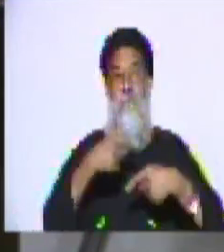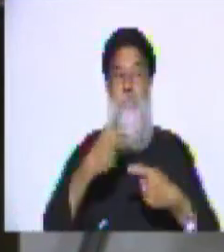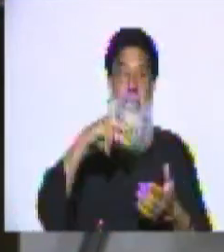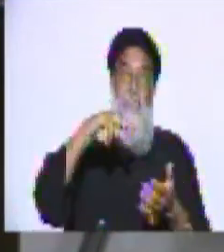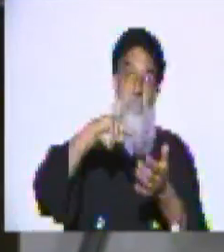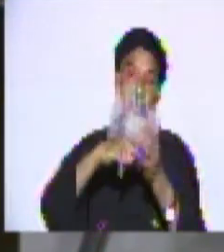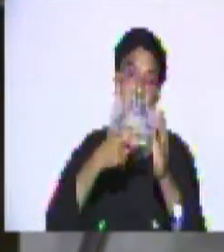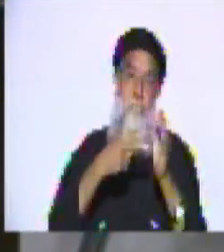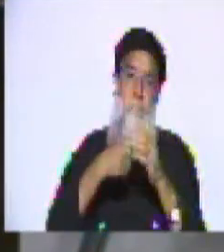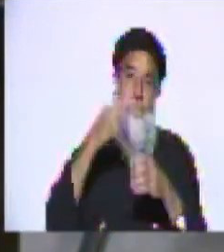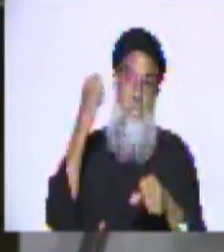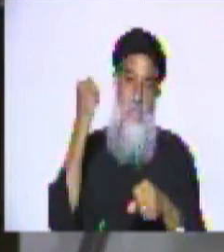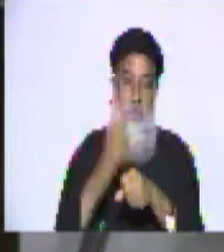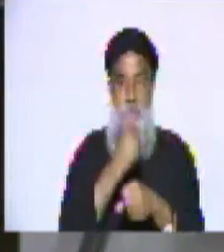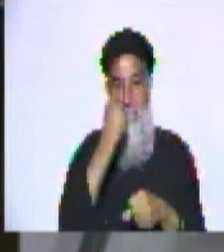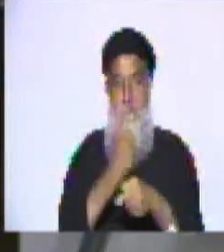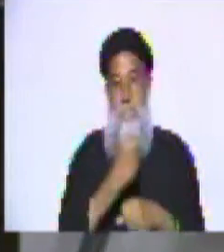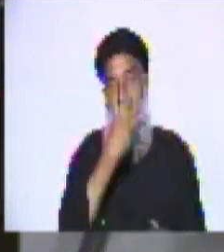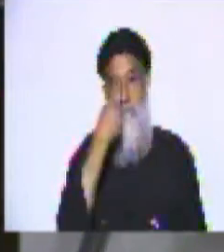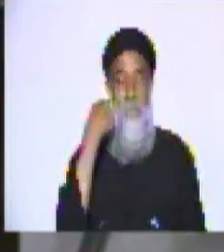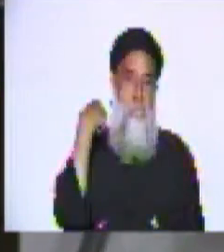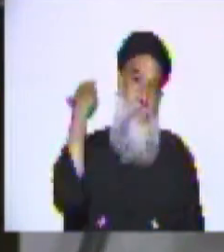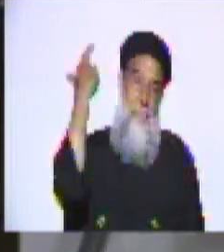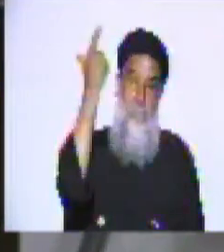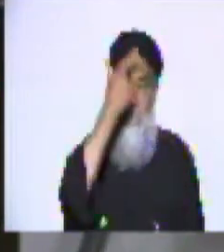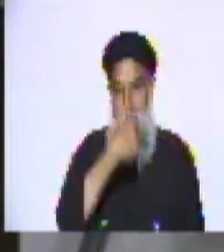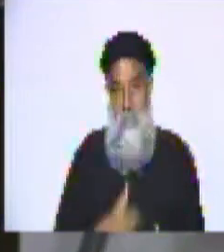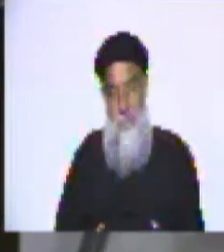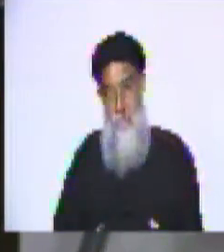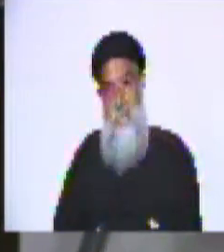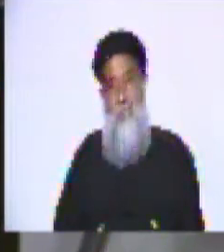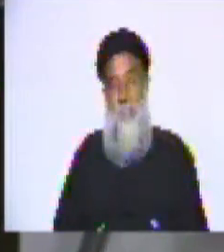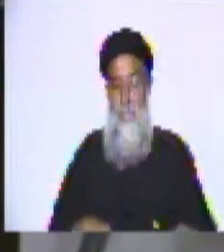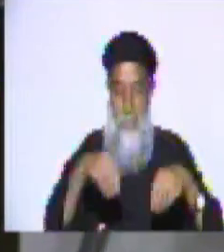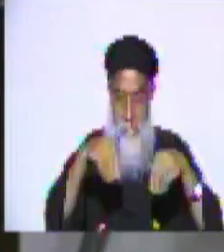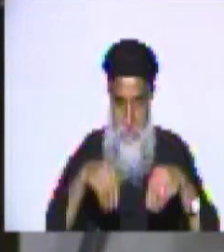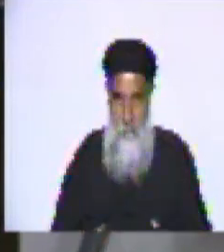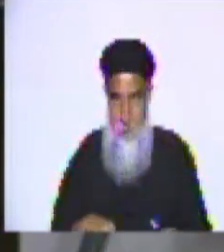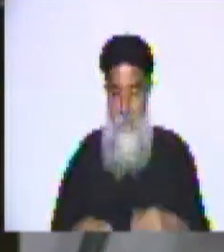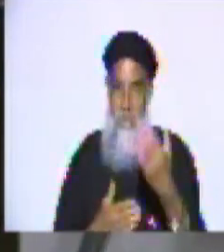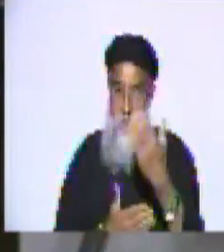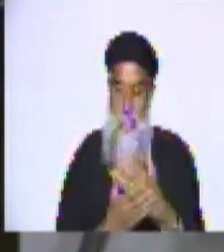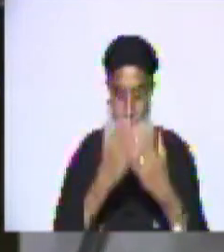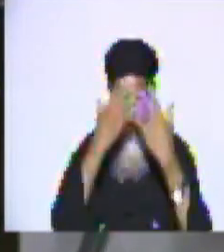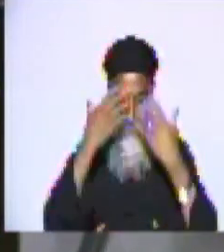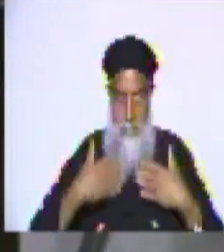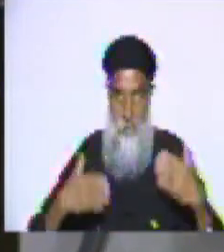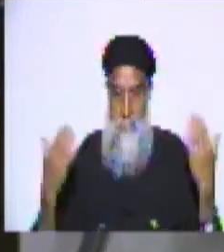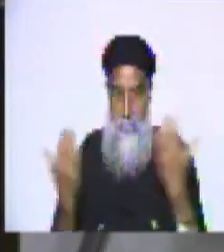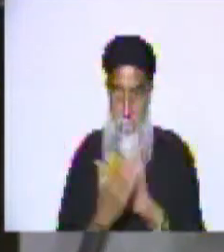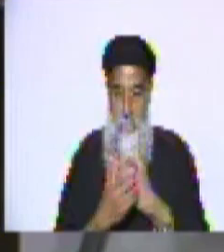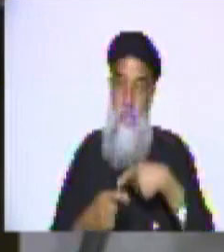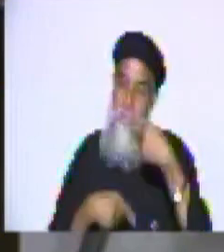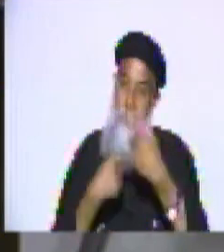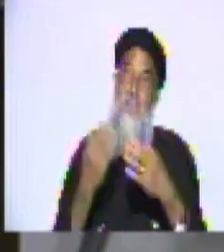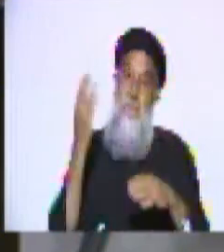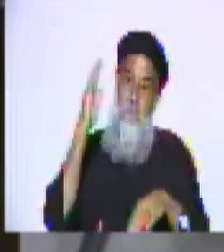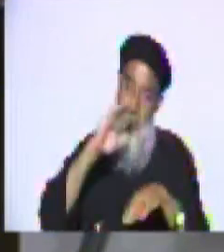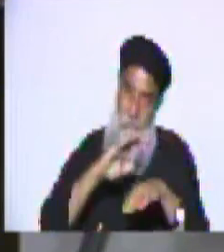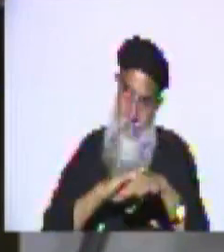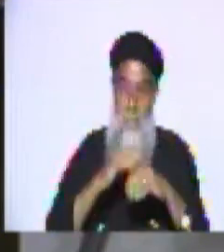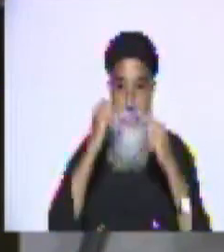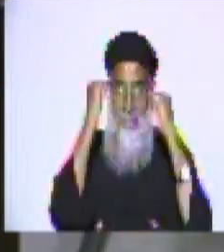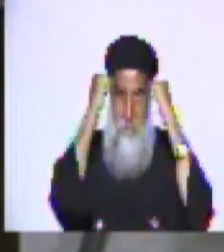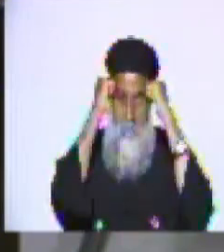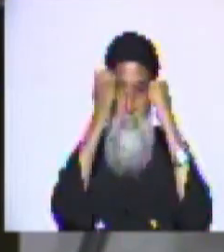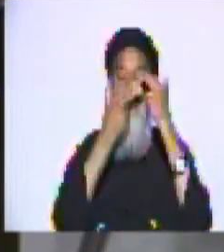بعمل الروح القدس، يبقى زي ما المعمودية جددت طبيعتنا، هكذا التوبة تخلي